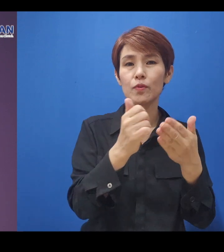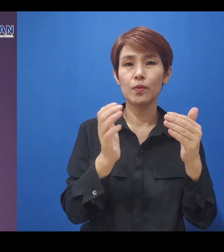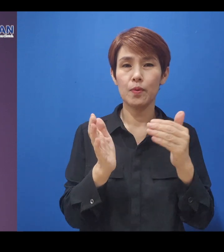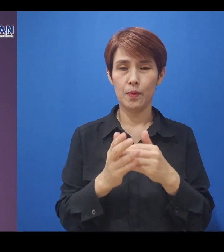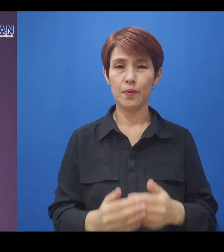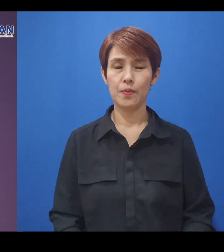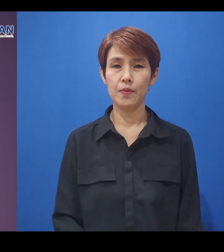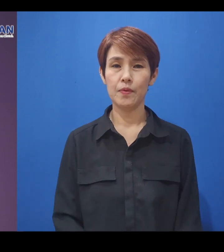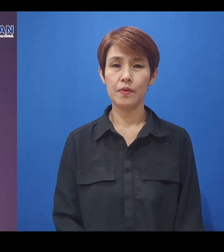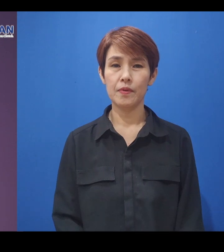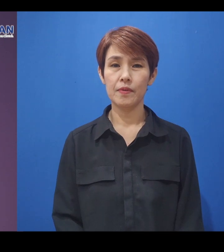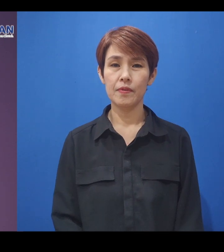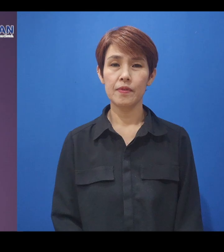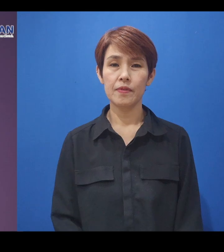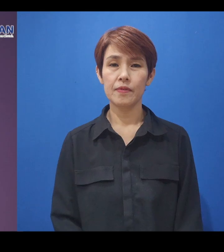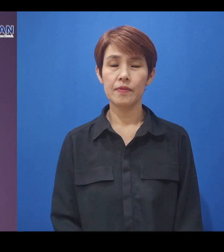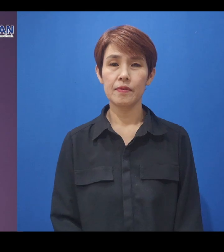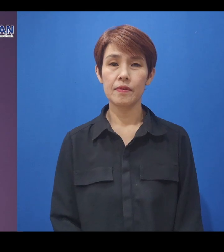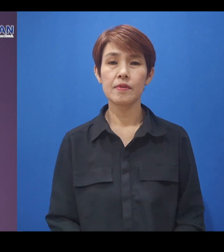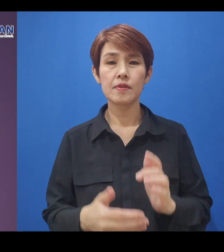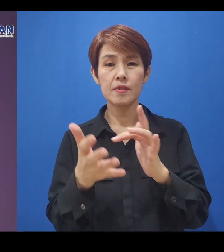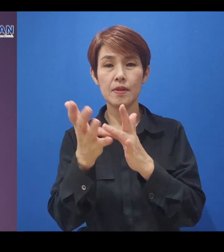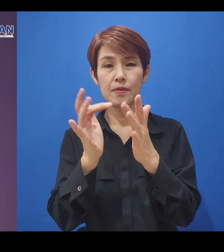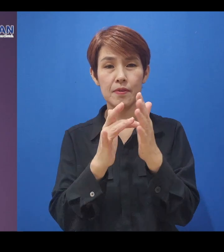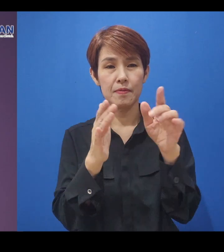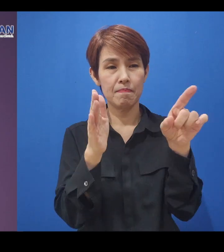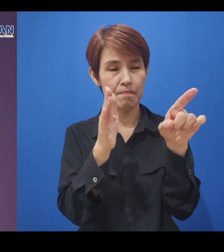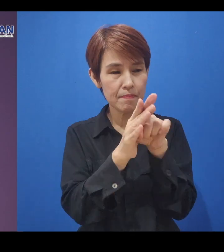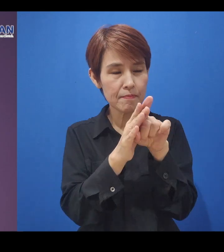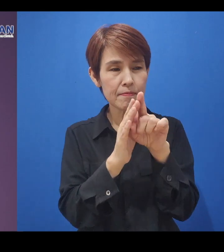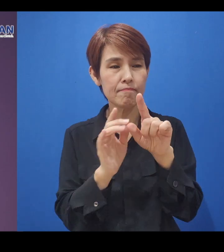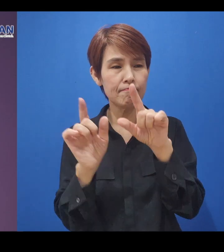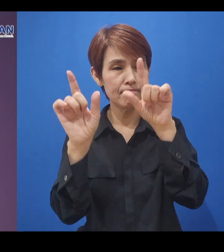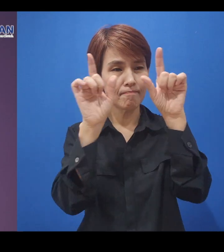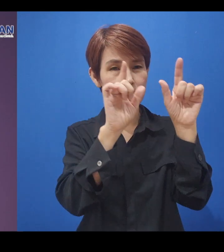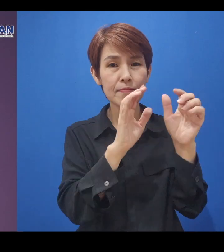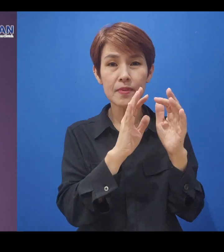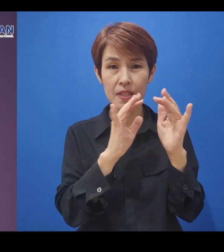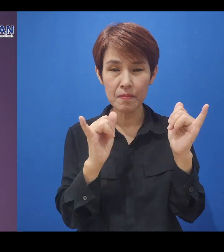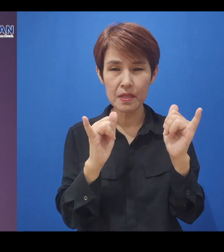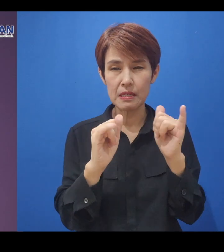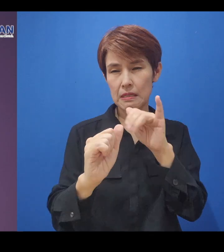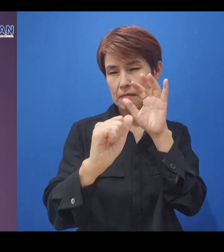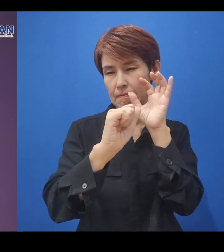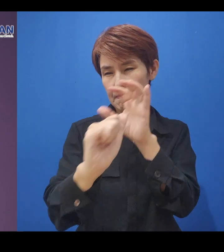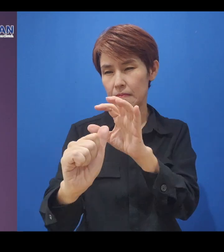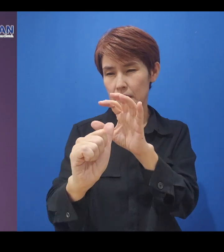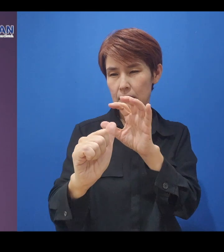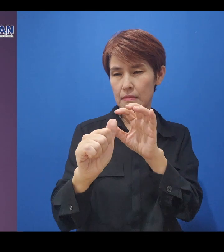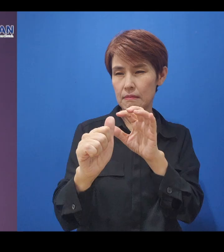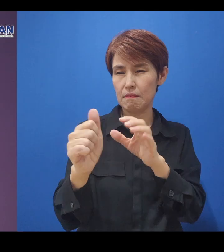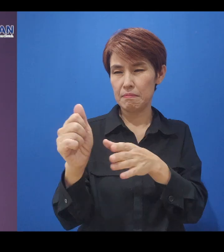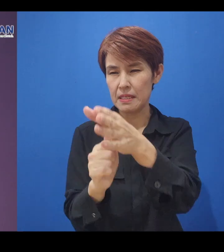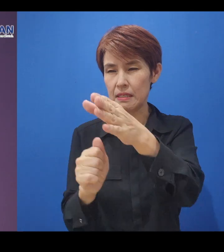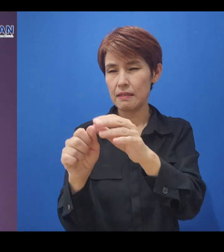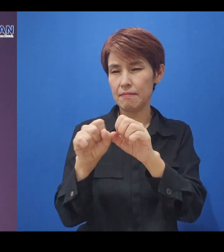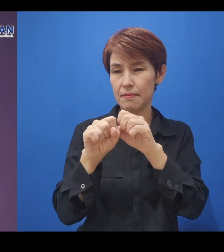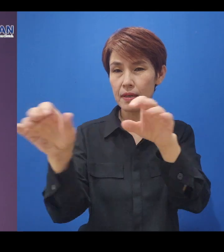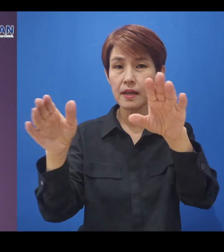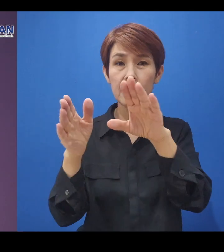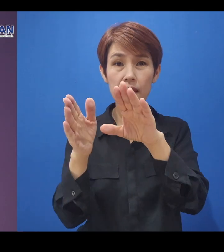예수님의 살을 먹고 그 피를 마신 사람들이 박해를 받아 깨어지고 흩어질 때 주님도